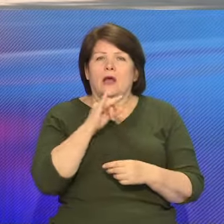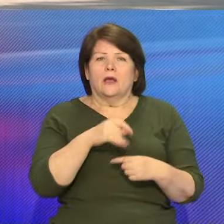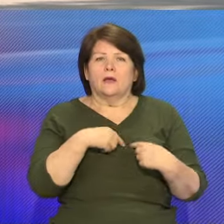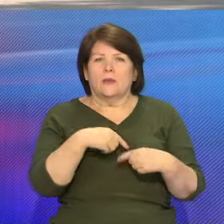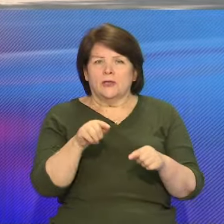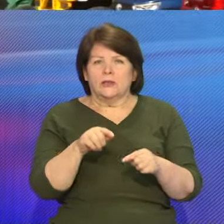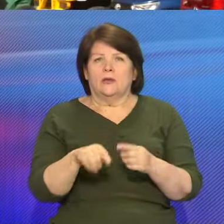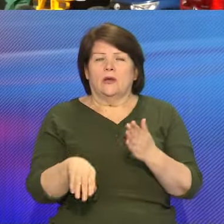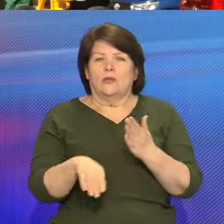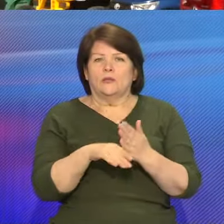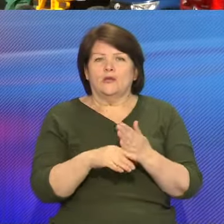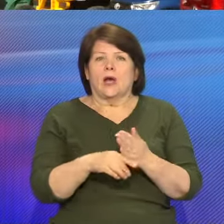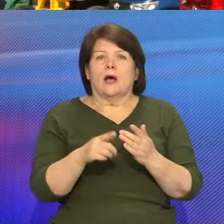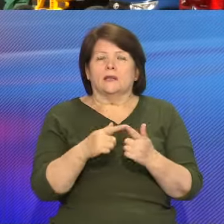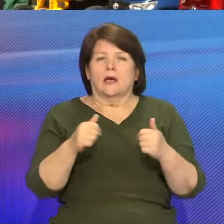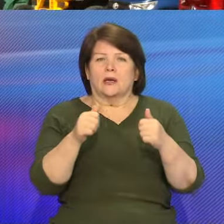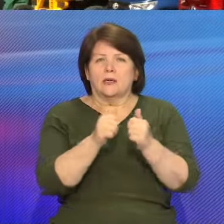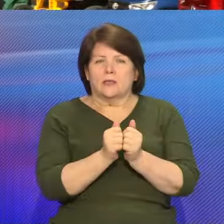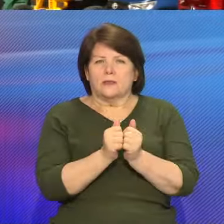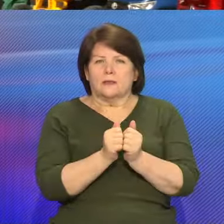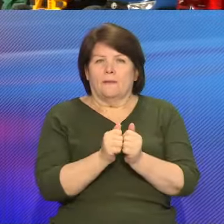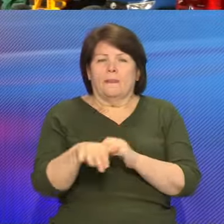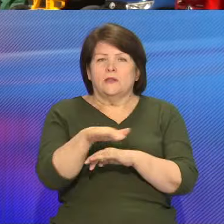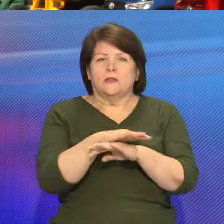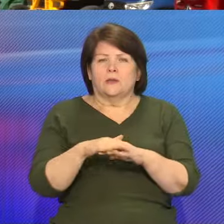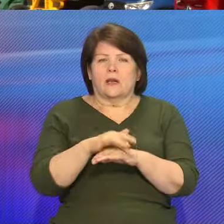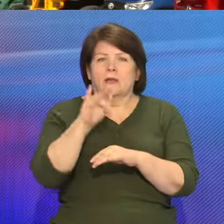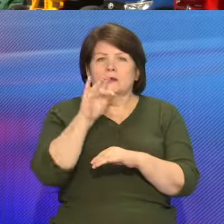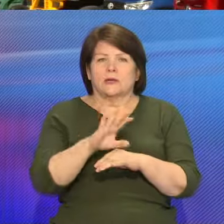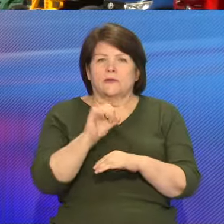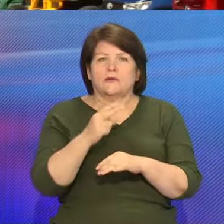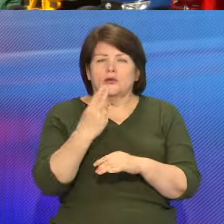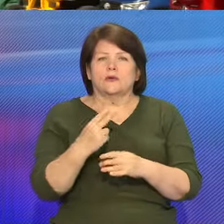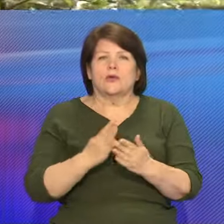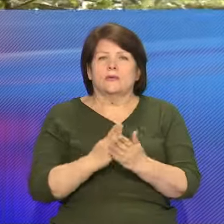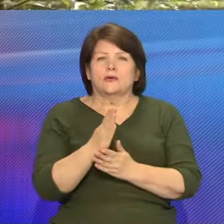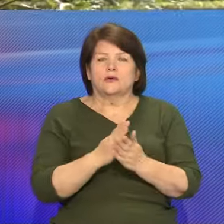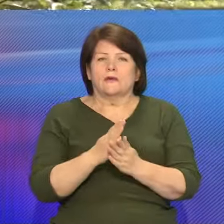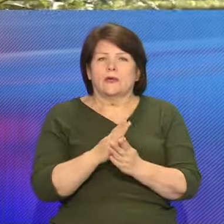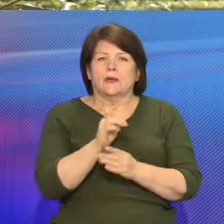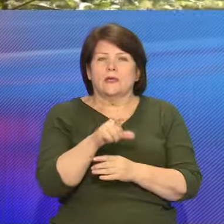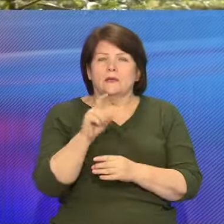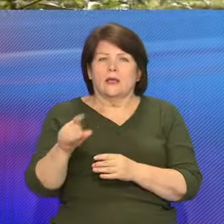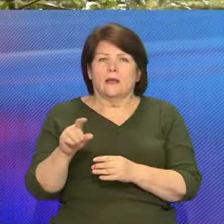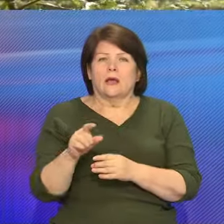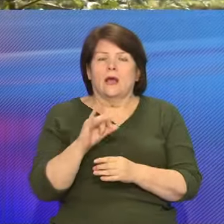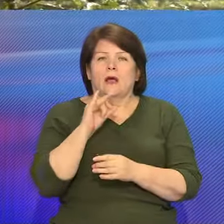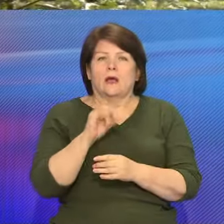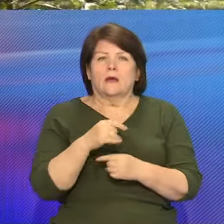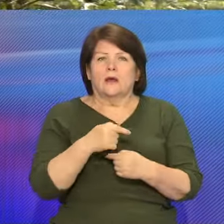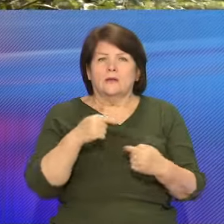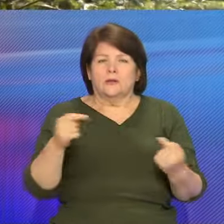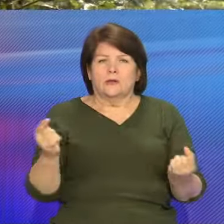сацыяльная дапамога ад грамадскіх арганізацый, тэрытарыяльных цэнтраў сацыяльнага абслугоўвання насельніцтва і дабрачынных фондаў.